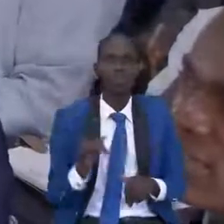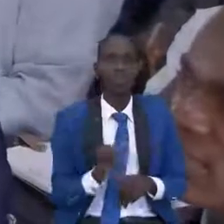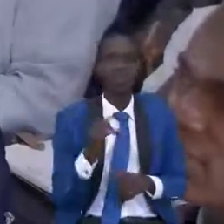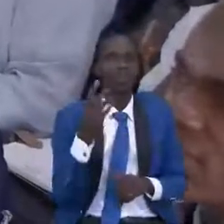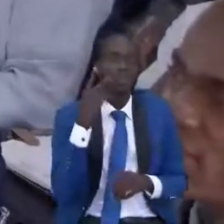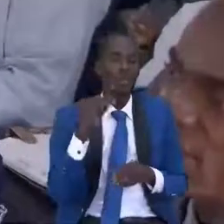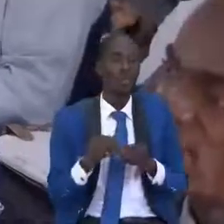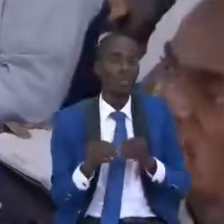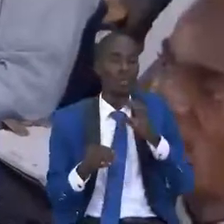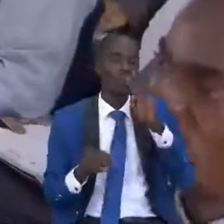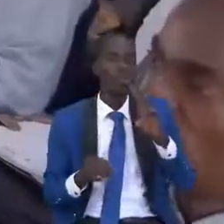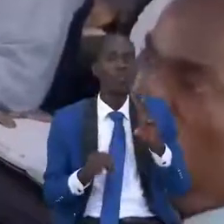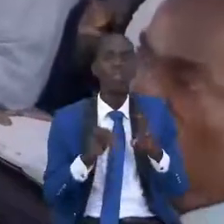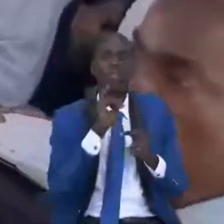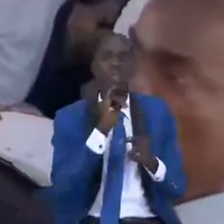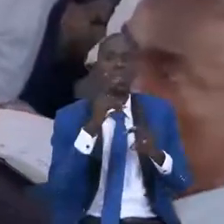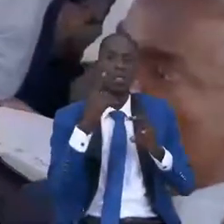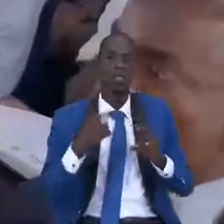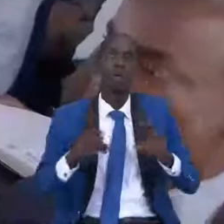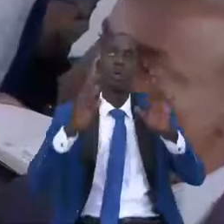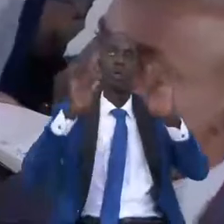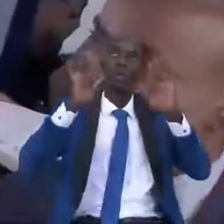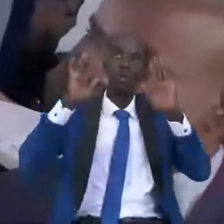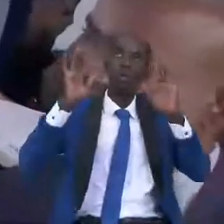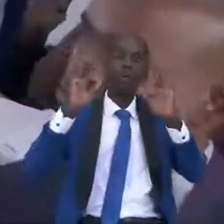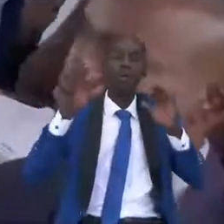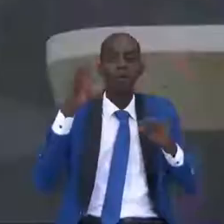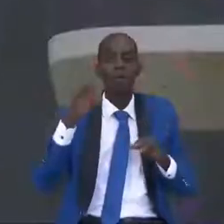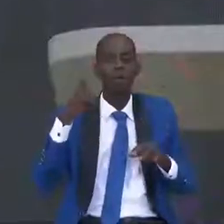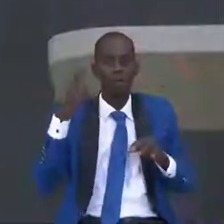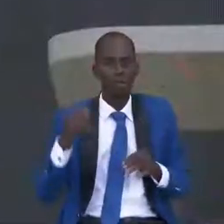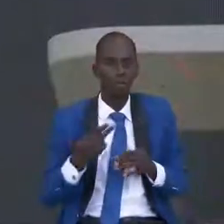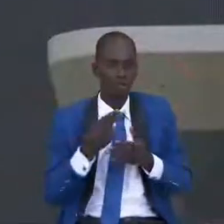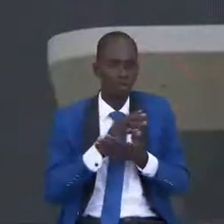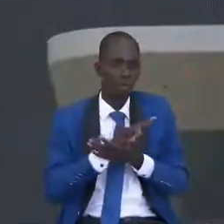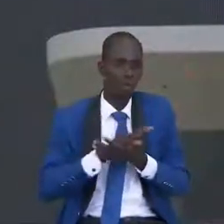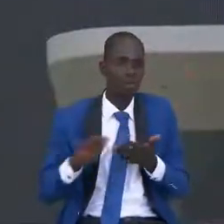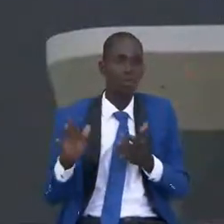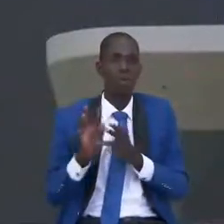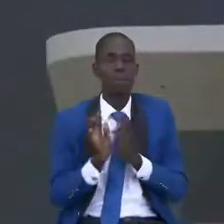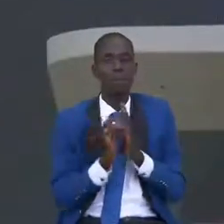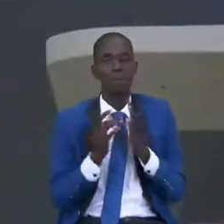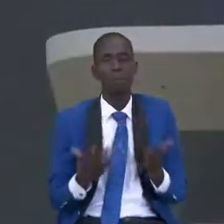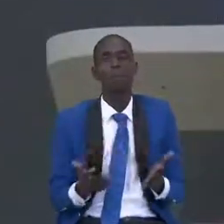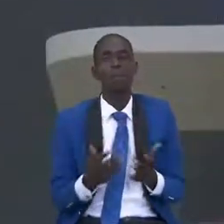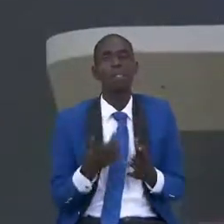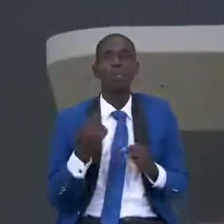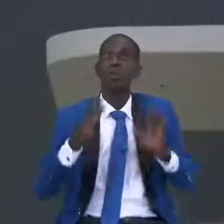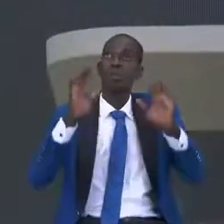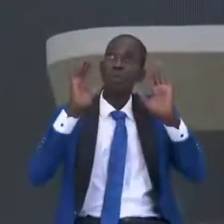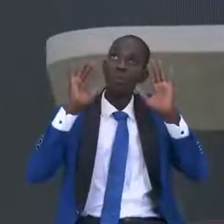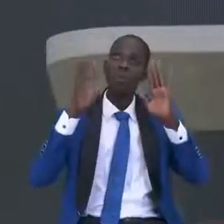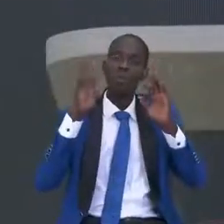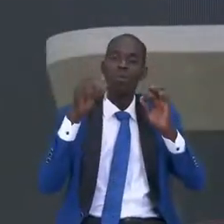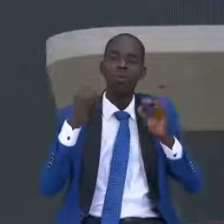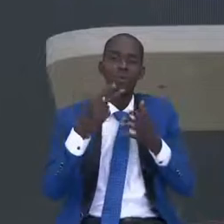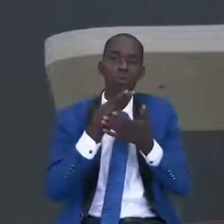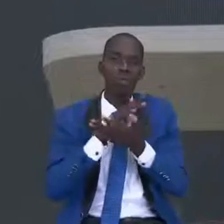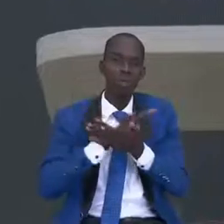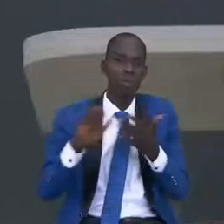Septièmement, c'est le prodige des Écritures sacrées. Le prodige des Écritures